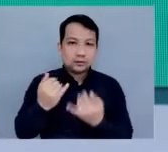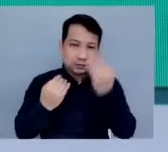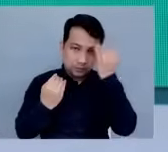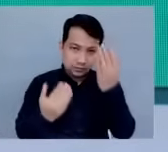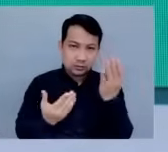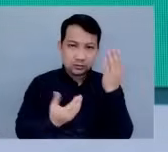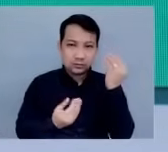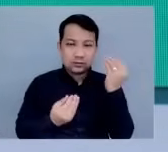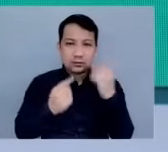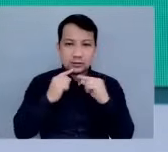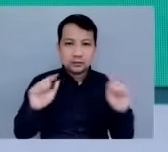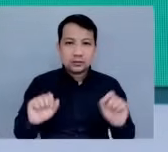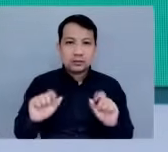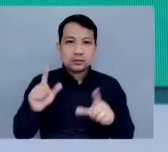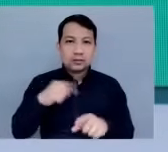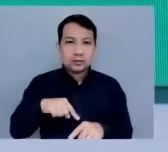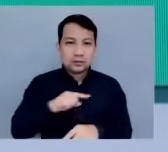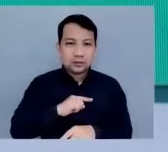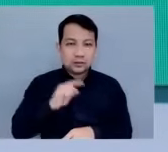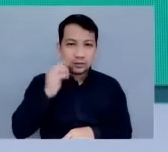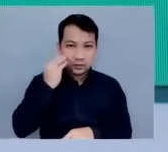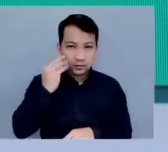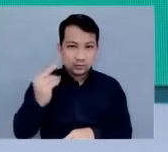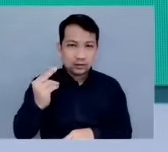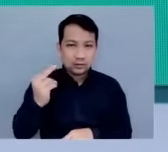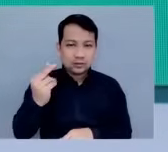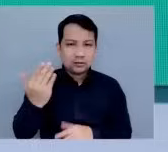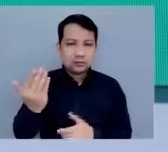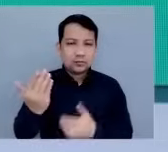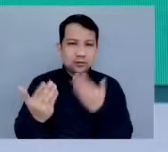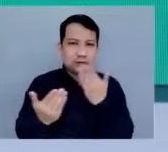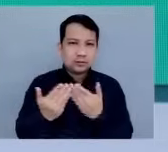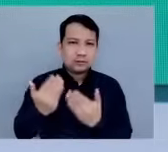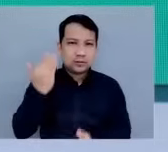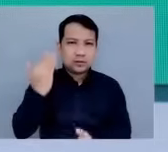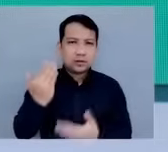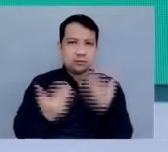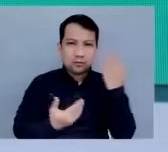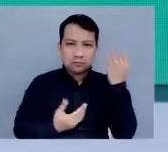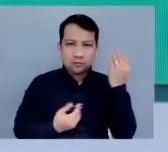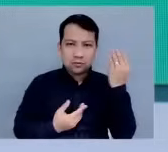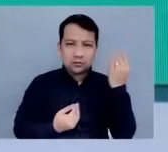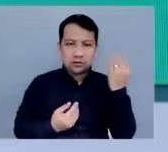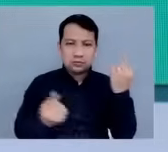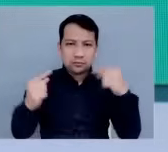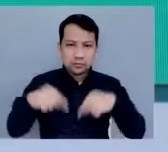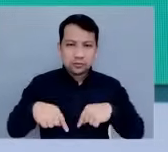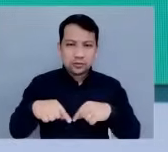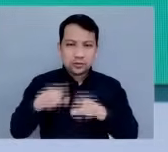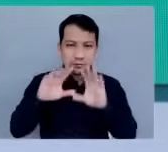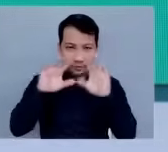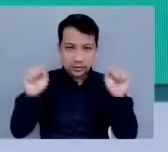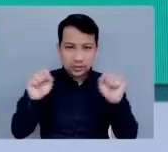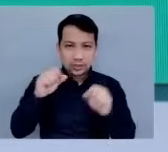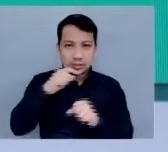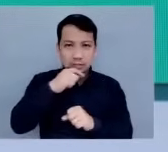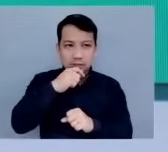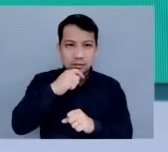detalye, makakausap natin si Maricel Halili. Magandang umaga, Maricel. Ano ba ang pakay ni President Zelensky dito sa